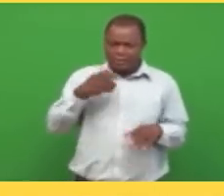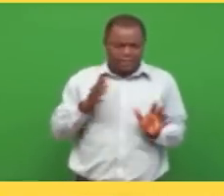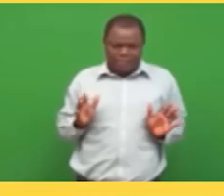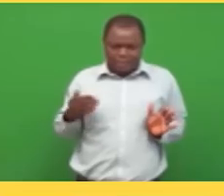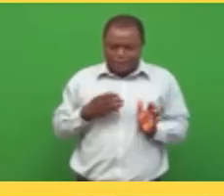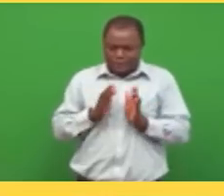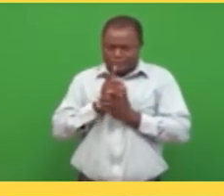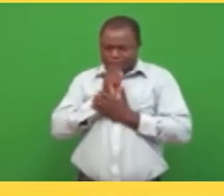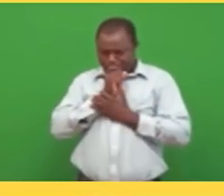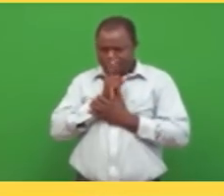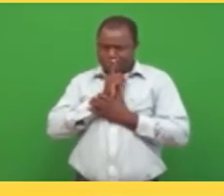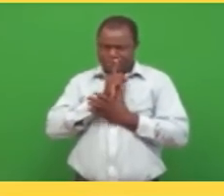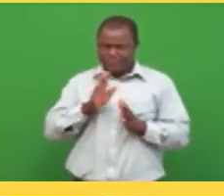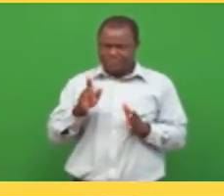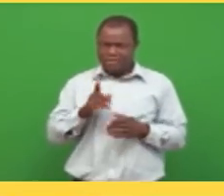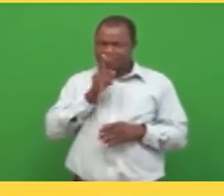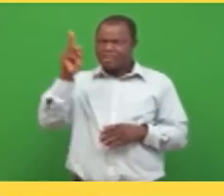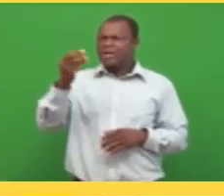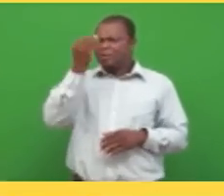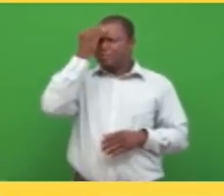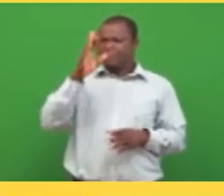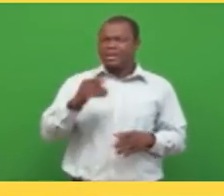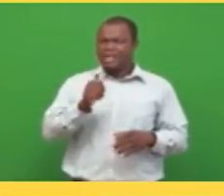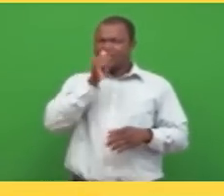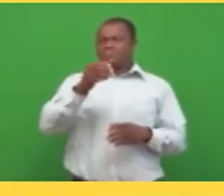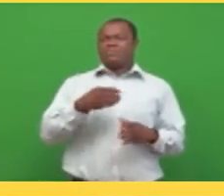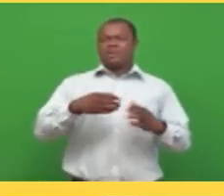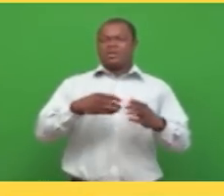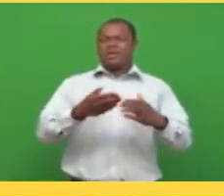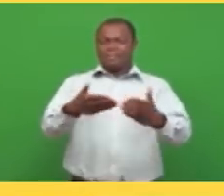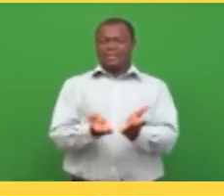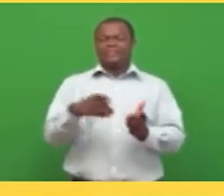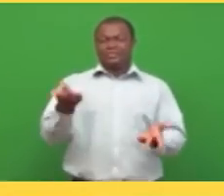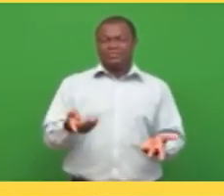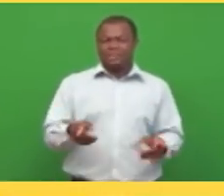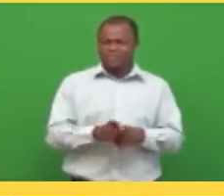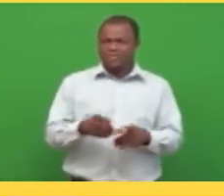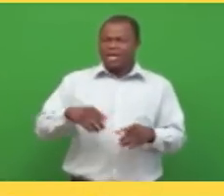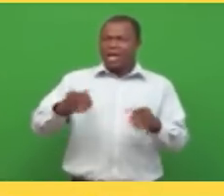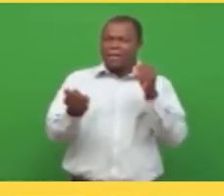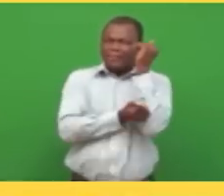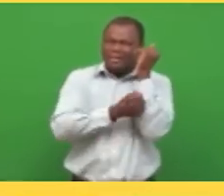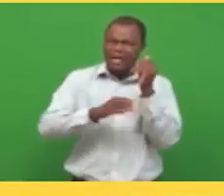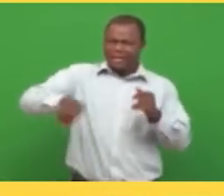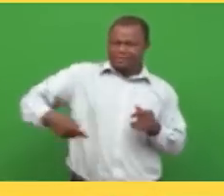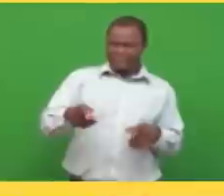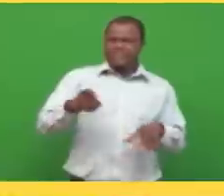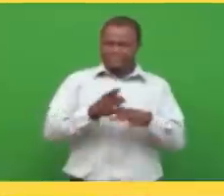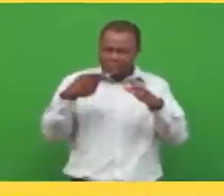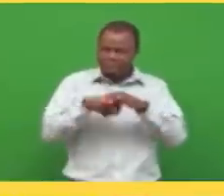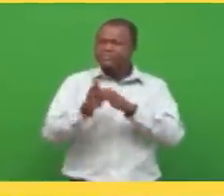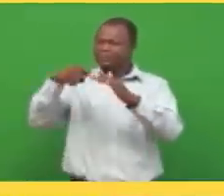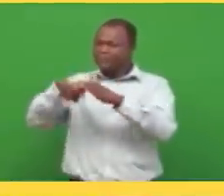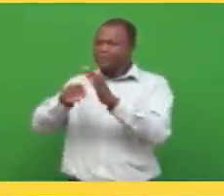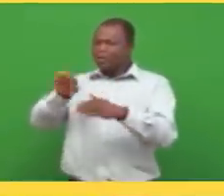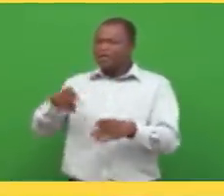vakatondidukira vakatoramba kuti ndibate mudziyo yavo. Nekuti ava vanga otopfurikidza vane mubhedhuru nepaipesa anongoda kupinda. Saka uya